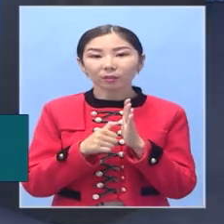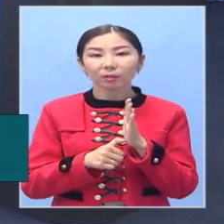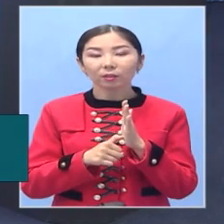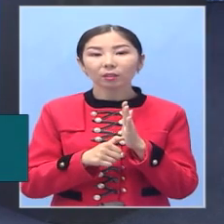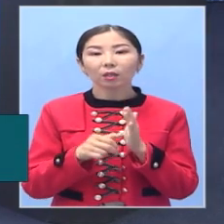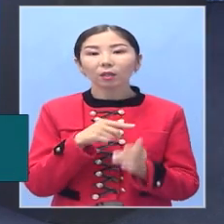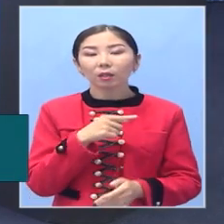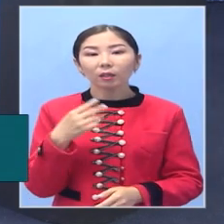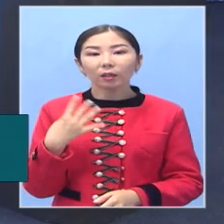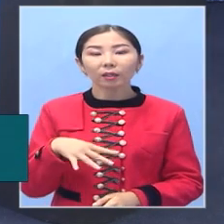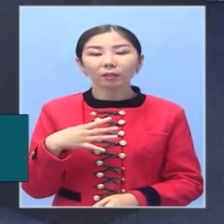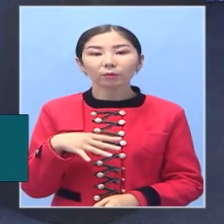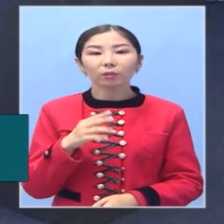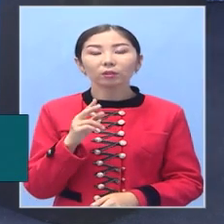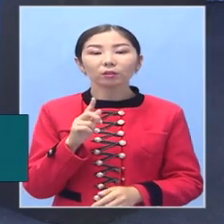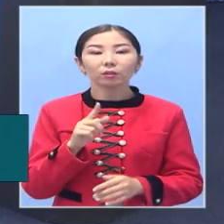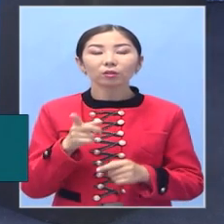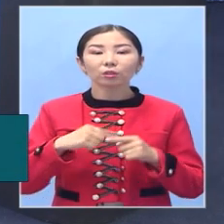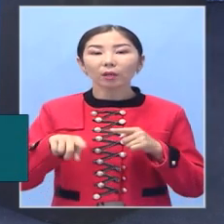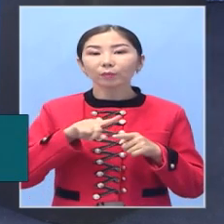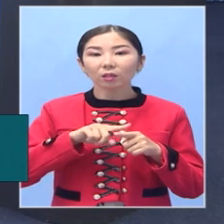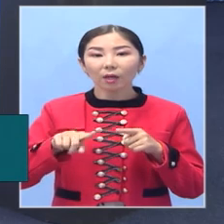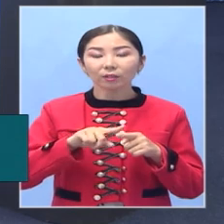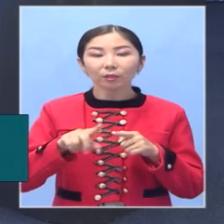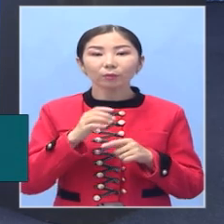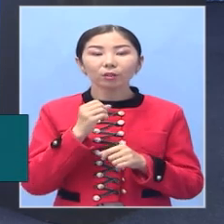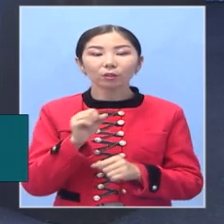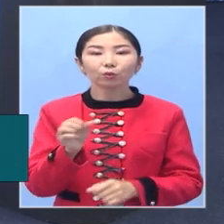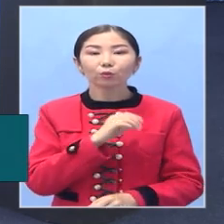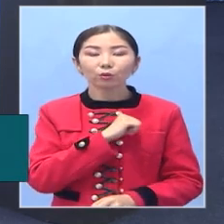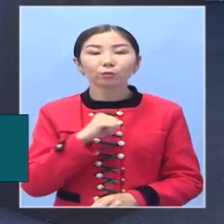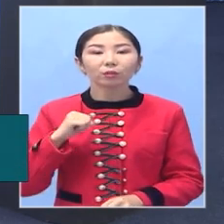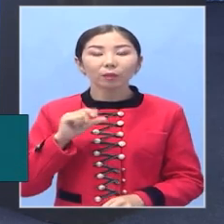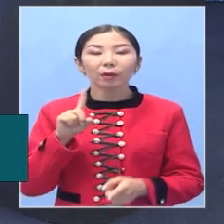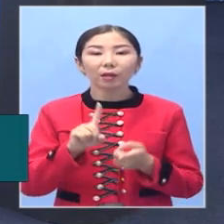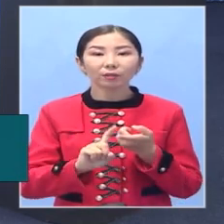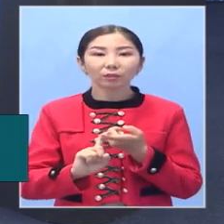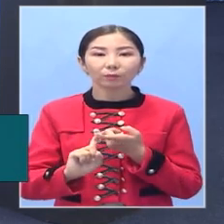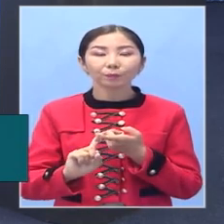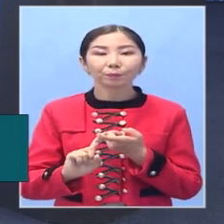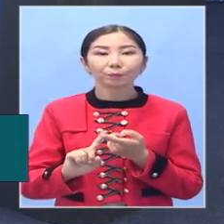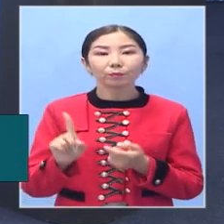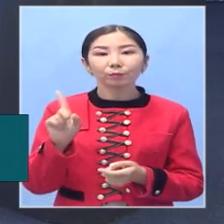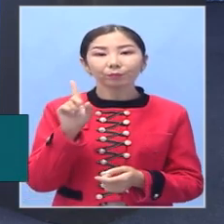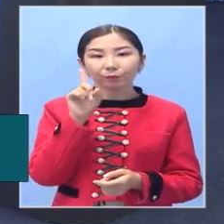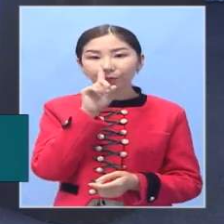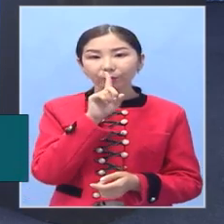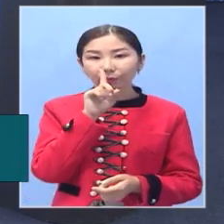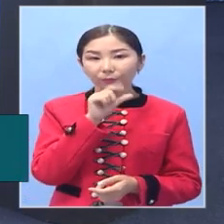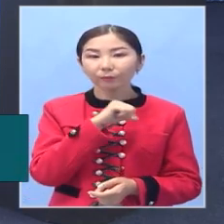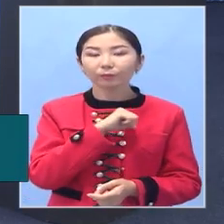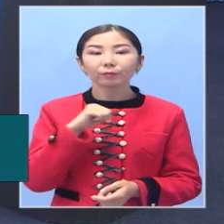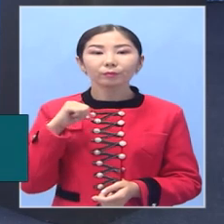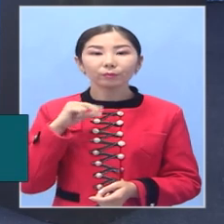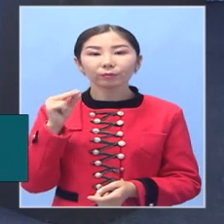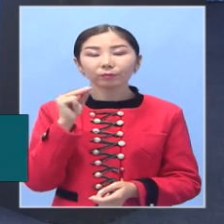жүретін жерде, мысалы 70-пен, 80-пен жүретін, сондай нелер жаңағыдай. Енді ол кішкене сол жағынан